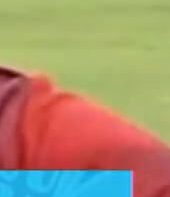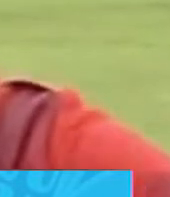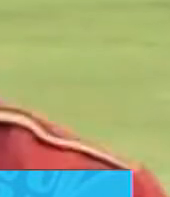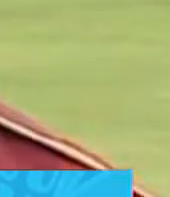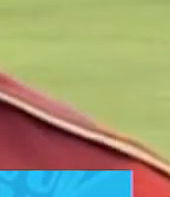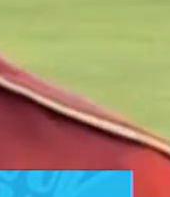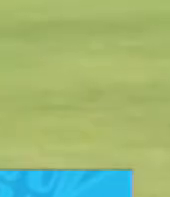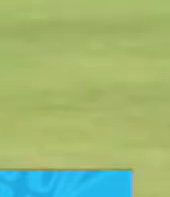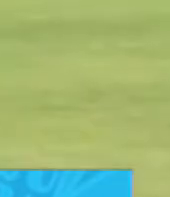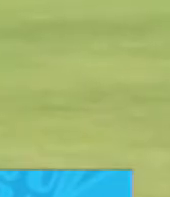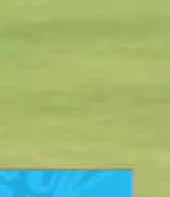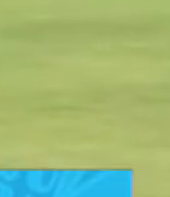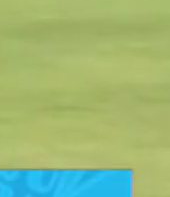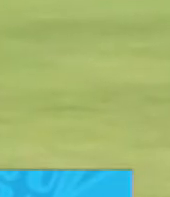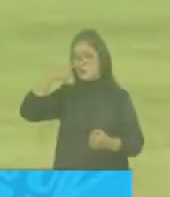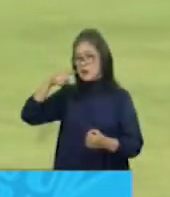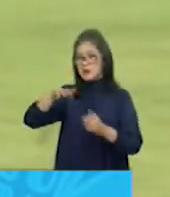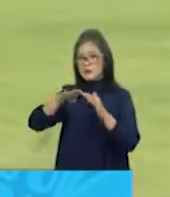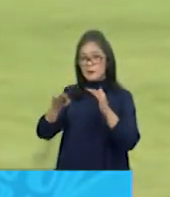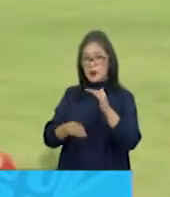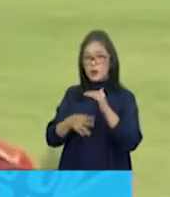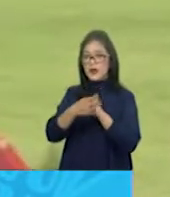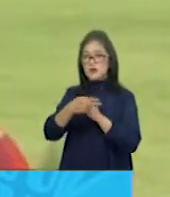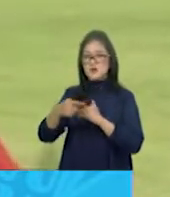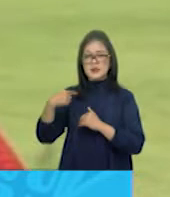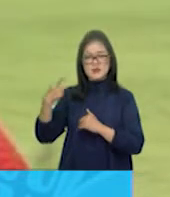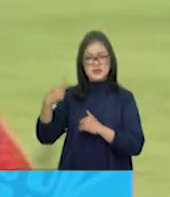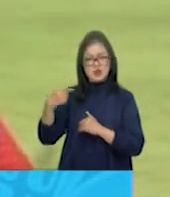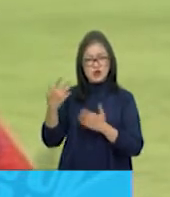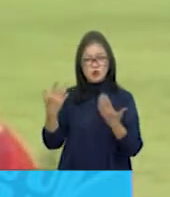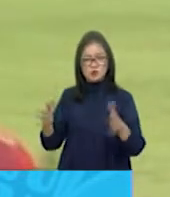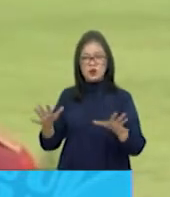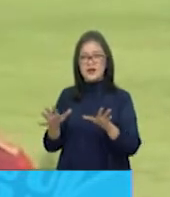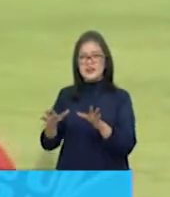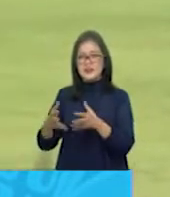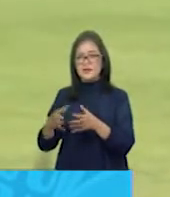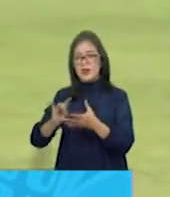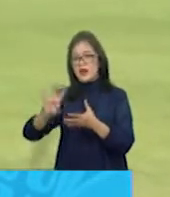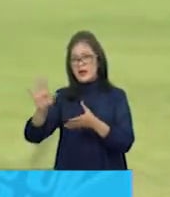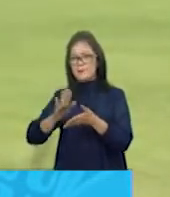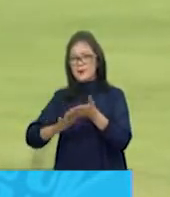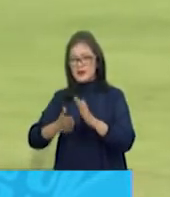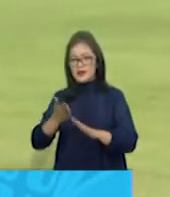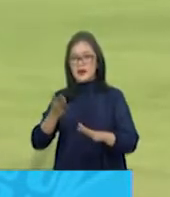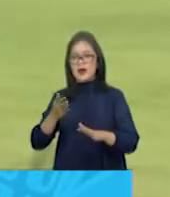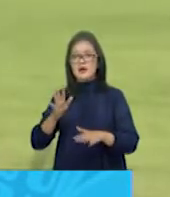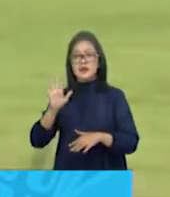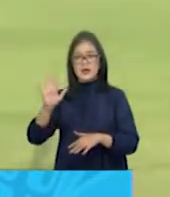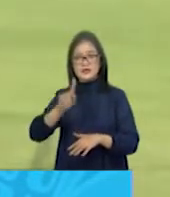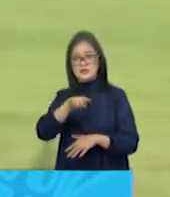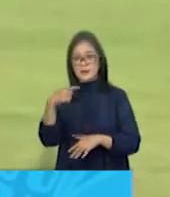rekannya. Saya sudah sering ya, sama tim yang lain pernah-pernah 5 sampai